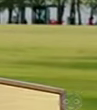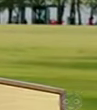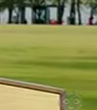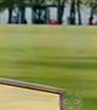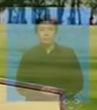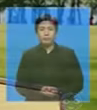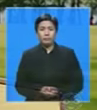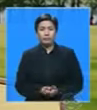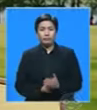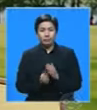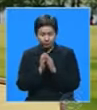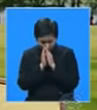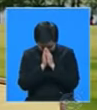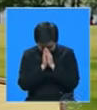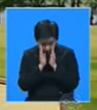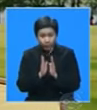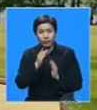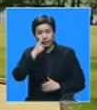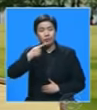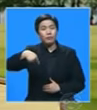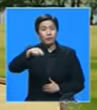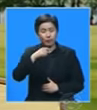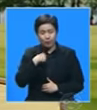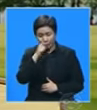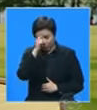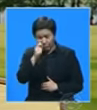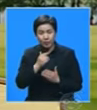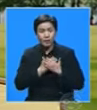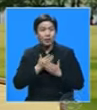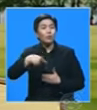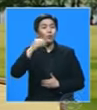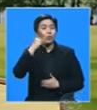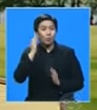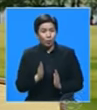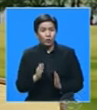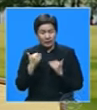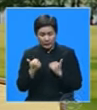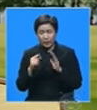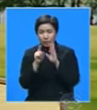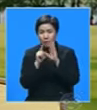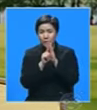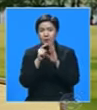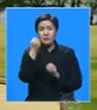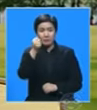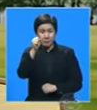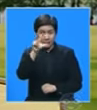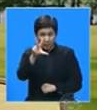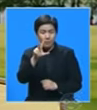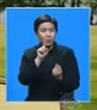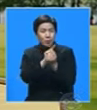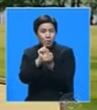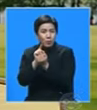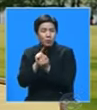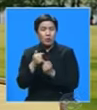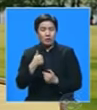สวัสดีพ่อแม่พี่น้องประชาชนคนไทยที่เคารพรักทุกท่านครับพบกันอีกครั้งครั้งนี้เป็นครั้งที่13ผมอาจจะพบกับท่าน